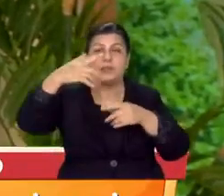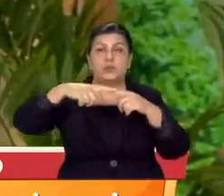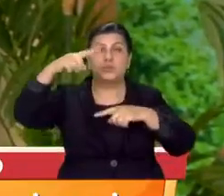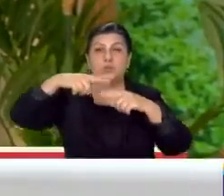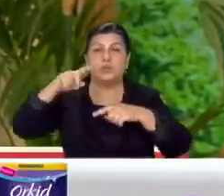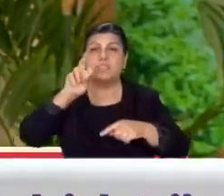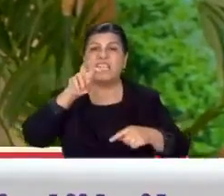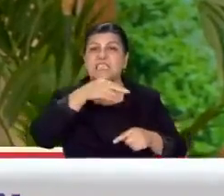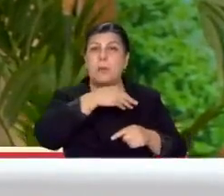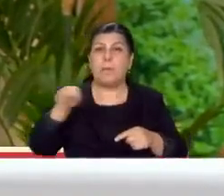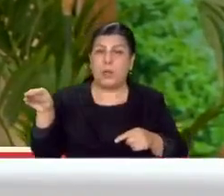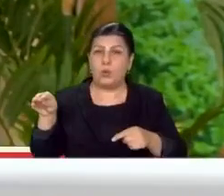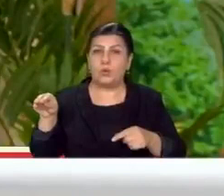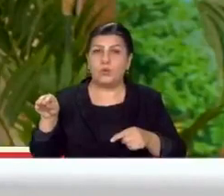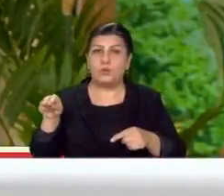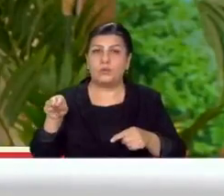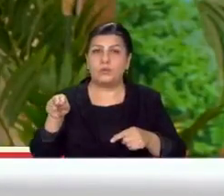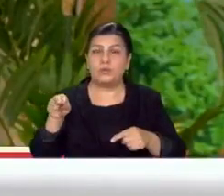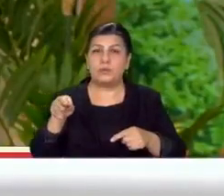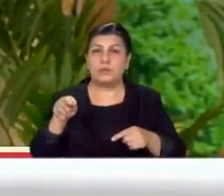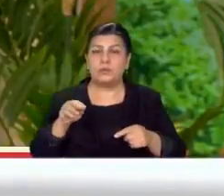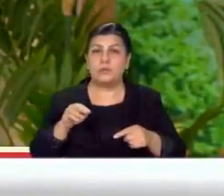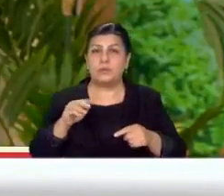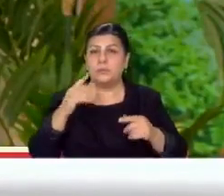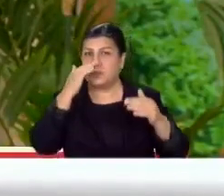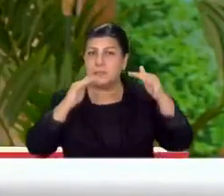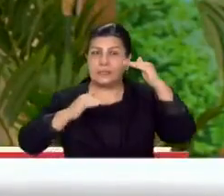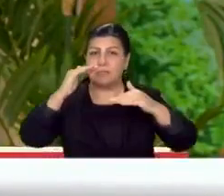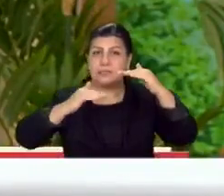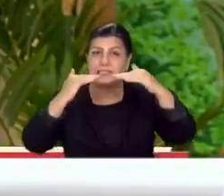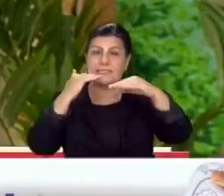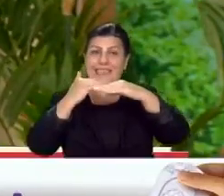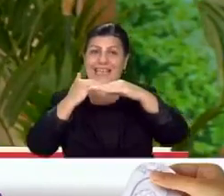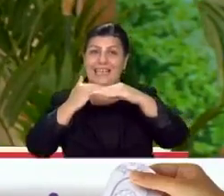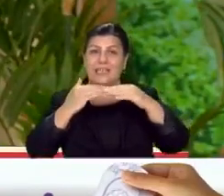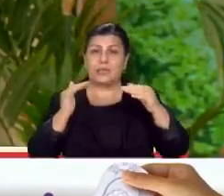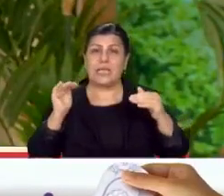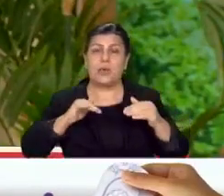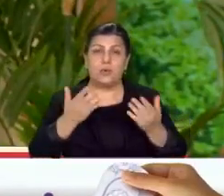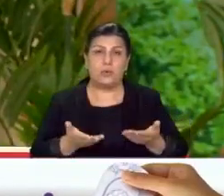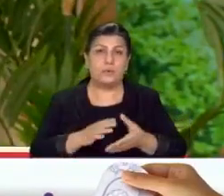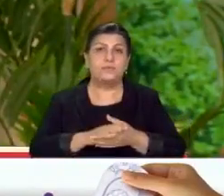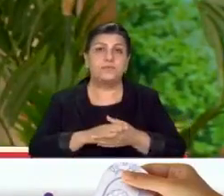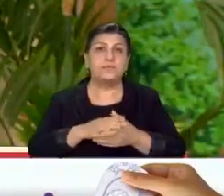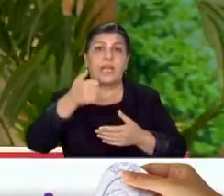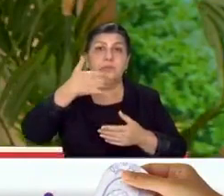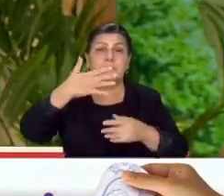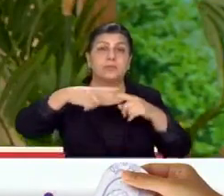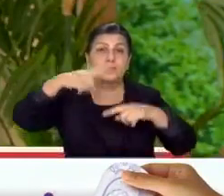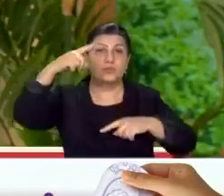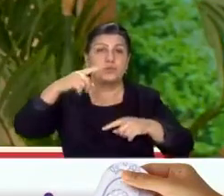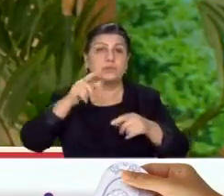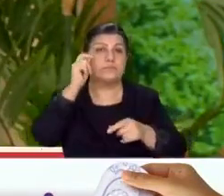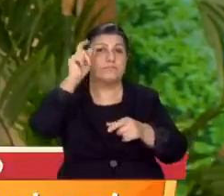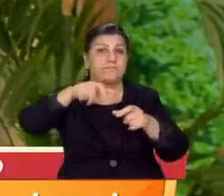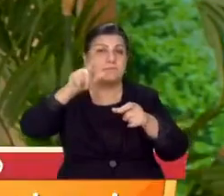Bu da 8 milyonluk bir şeye popülasyona denk geliyor 65100 yaş üstü bireyler imizi de